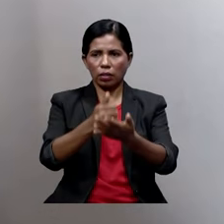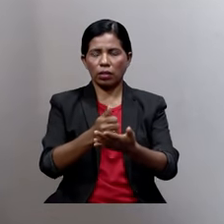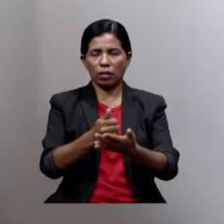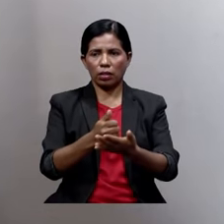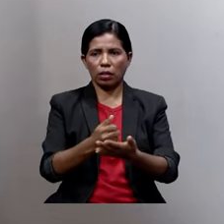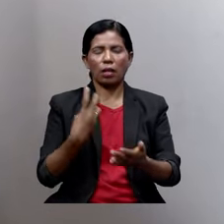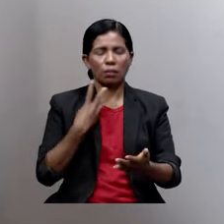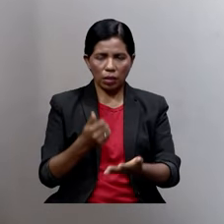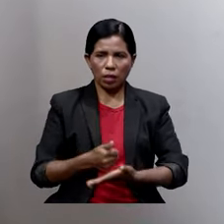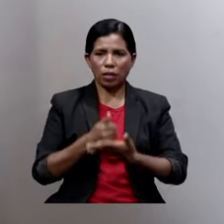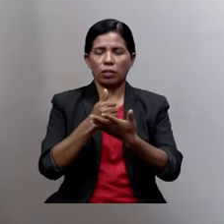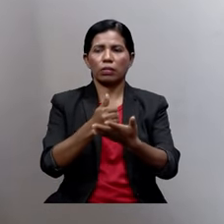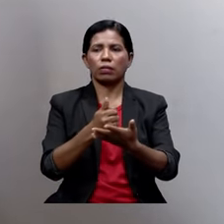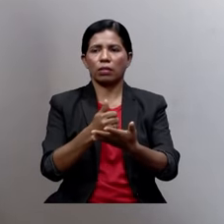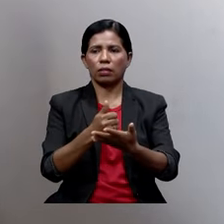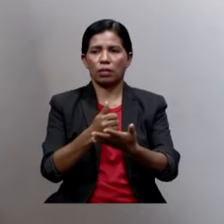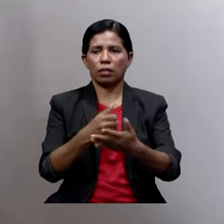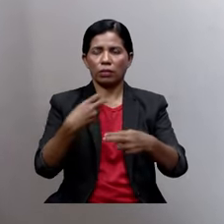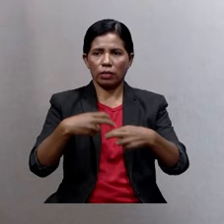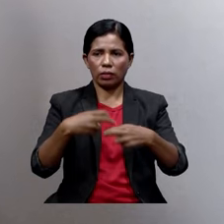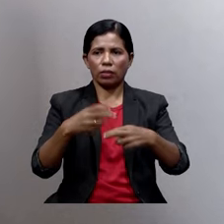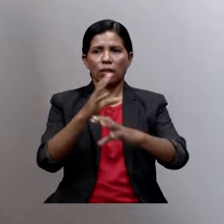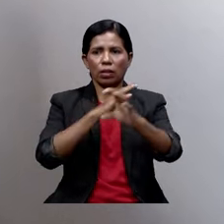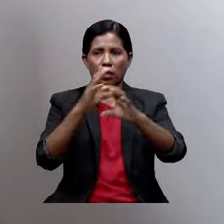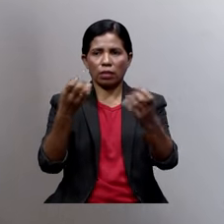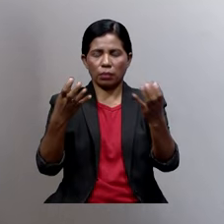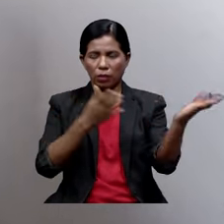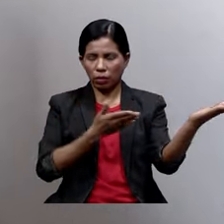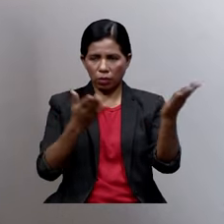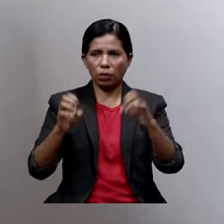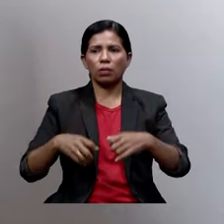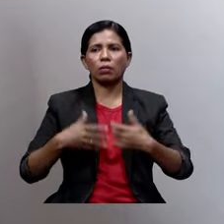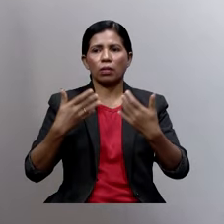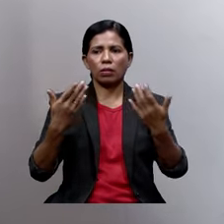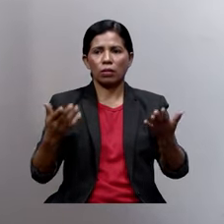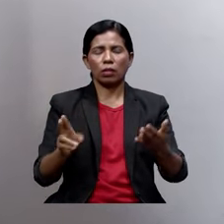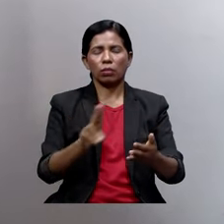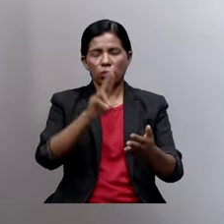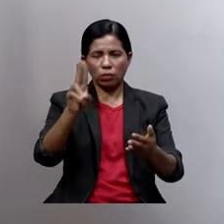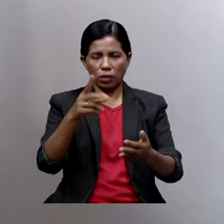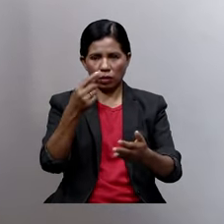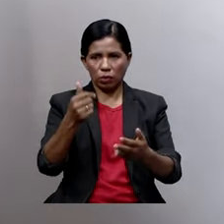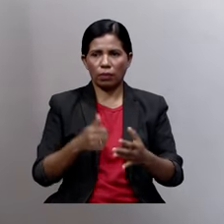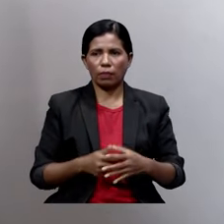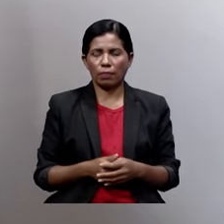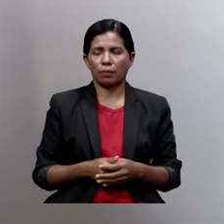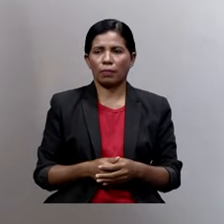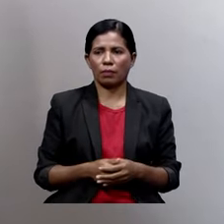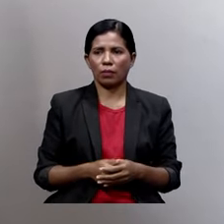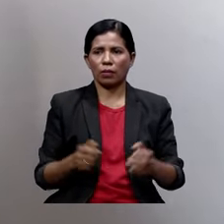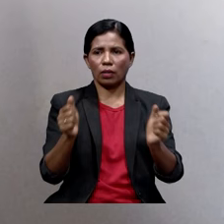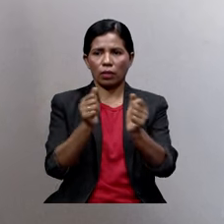mas dificulai tuan, maka agora kareta bar katama ini, wain sabah per usa ituan.